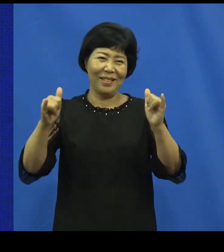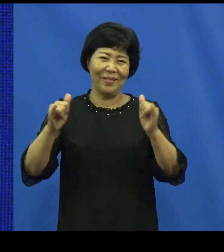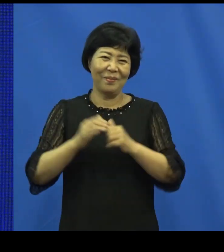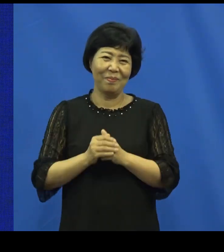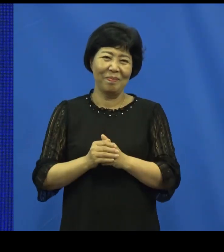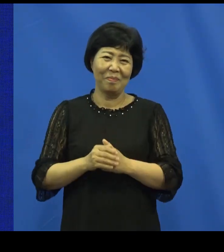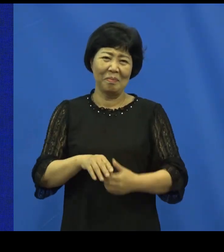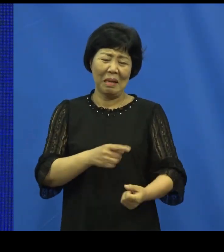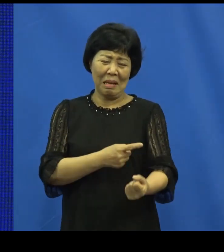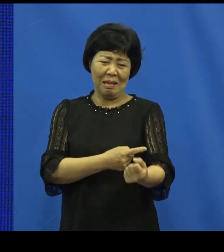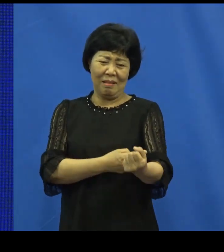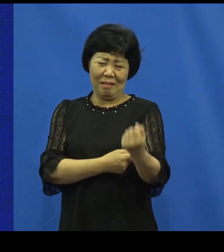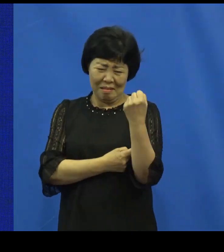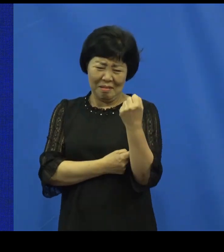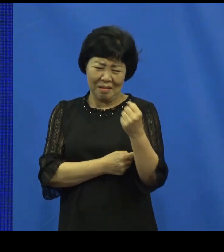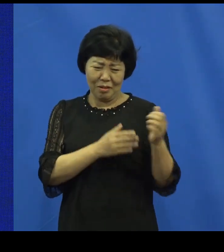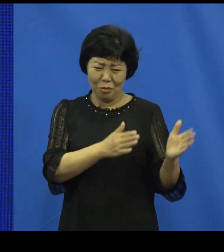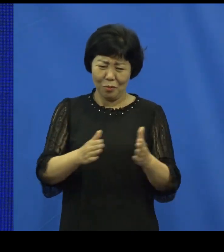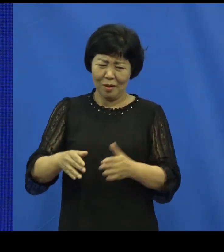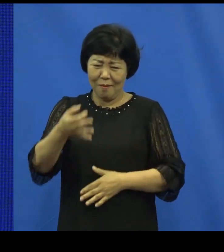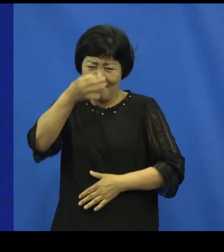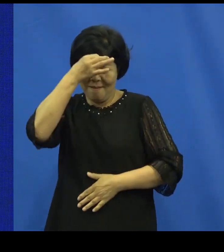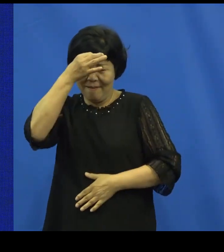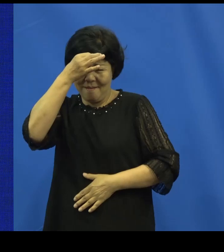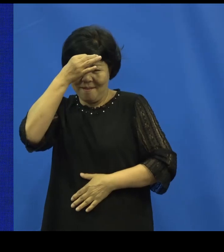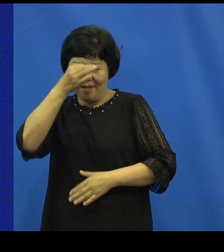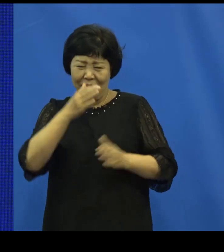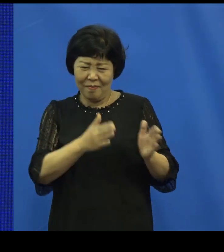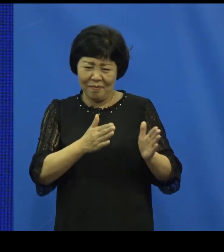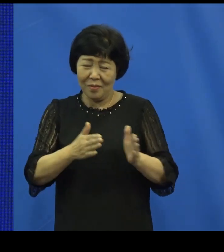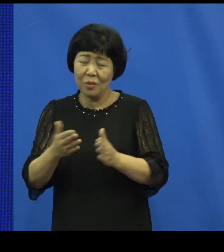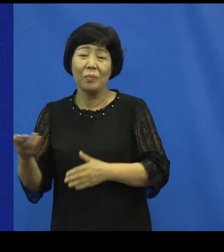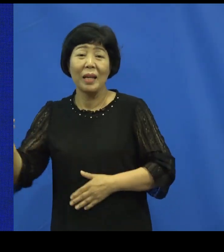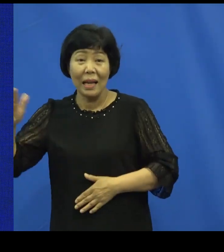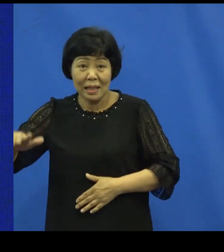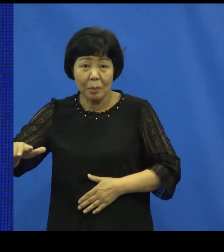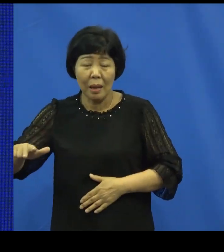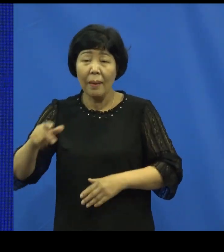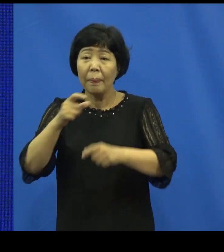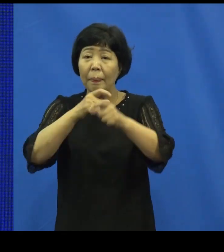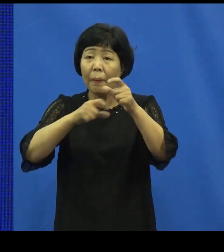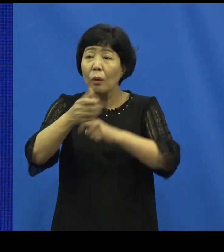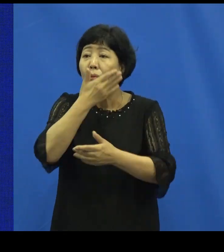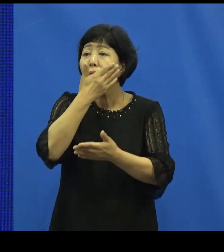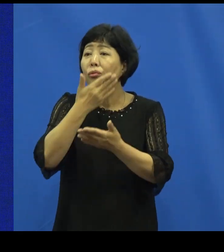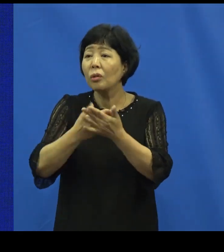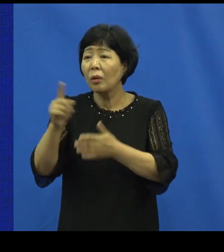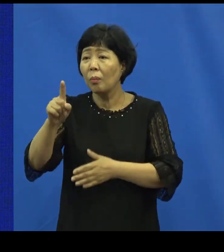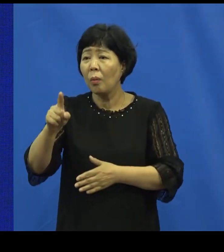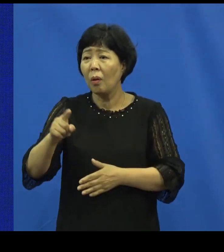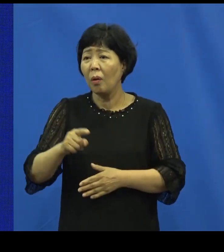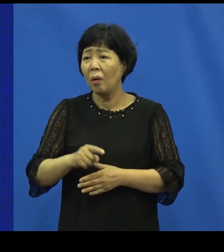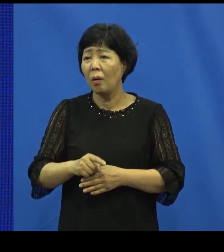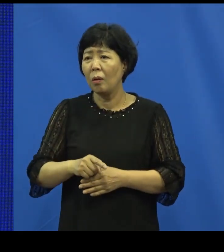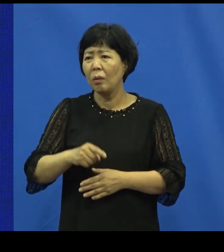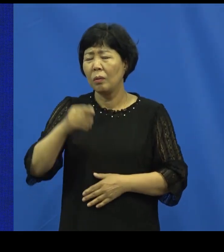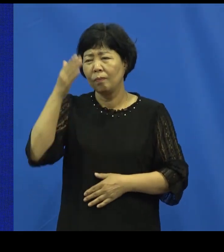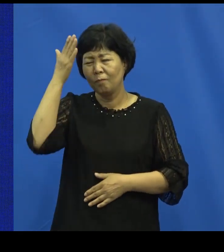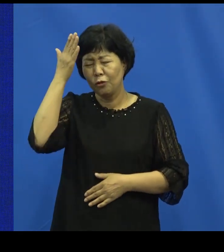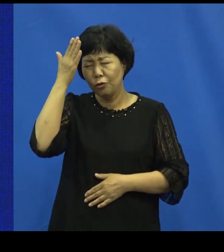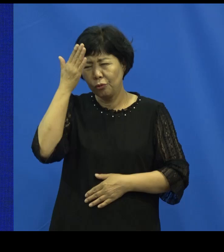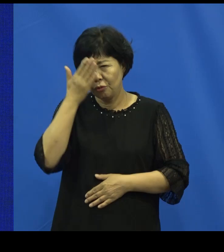능력을 갖추기를 원합니다. 어떤 실력을 갖추기를 원합니다. 그러나 여러분, 중요한 것은 순결하며 능력보다 깨끗하며